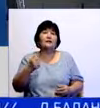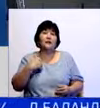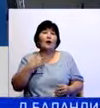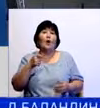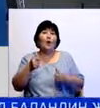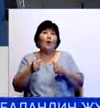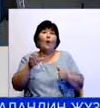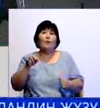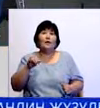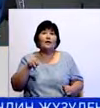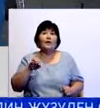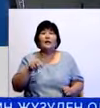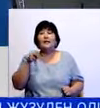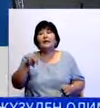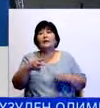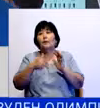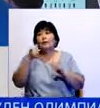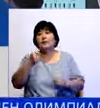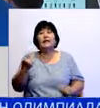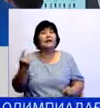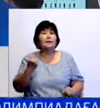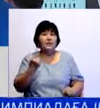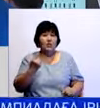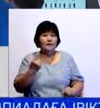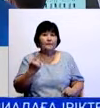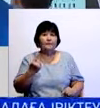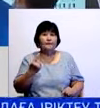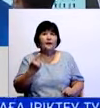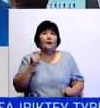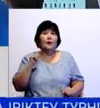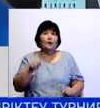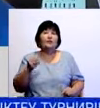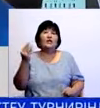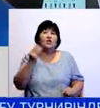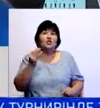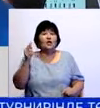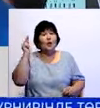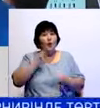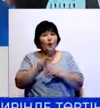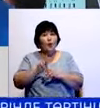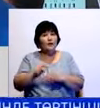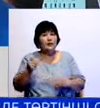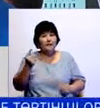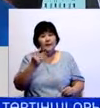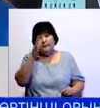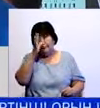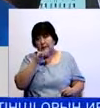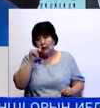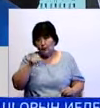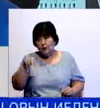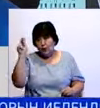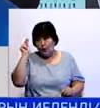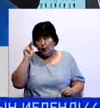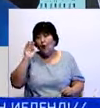оператормын. 2018 жылы ең бірінші осы шелде оқытты бірінші, 5 ай осы жақта